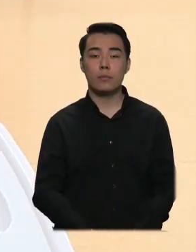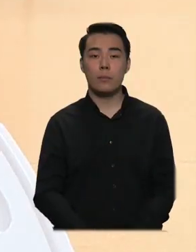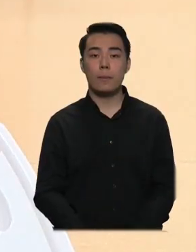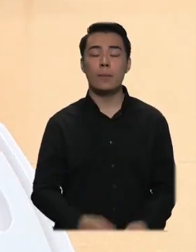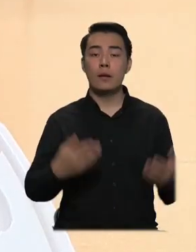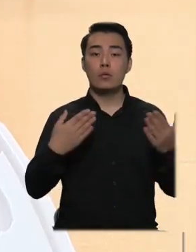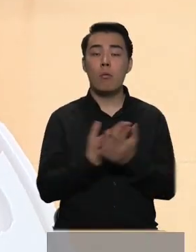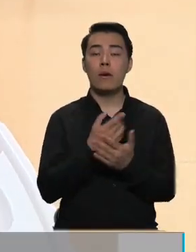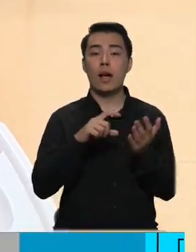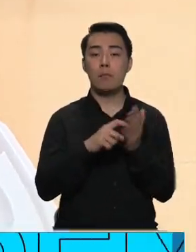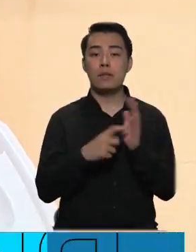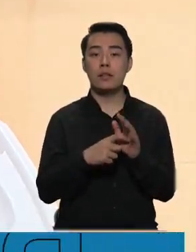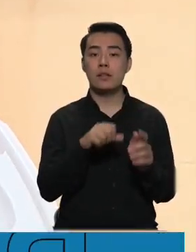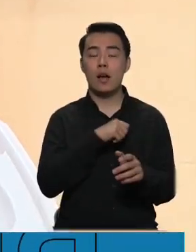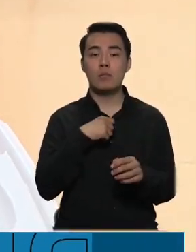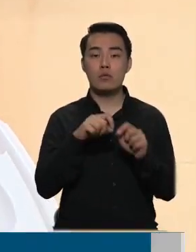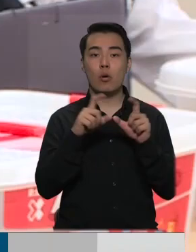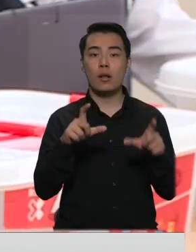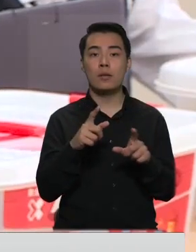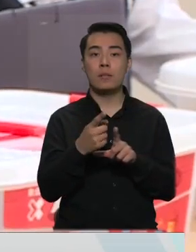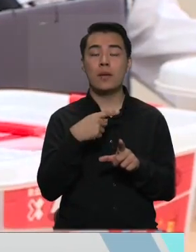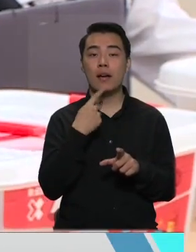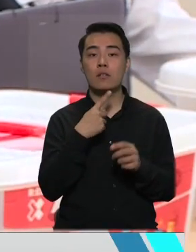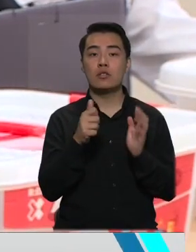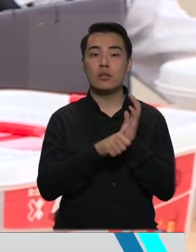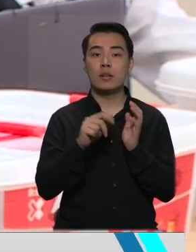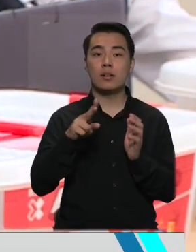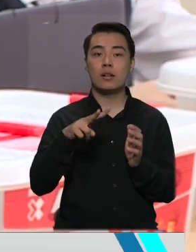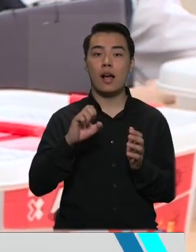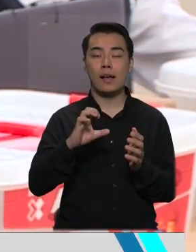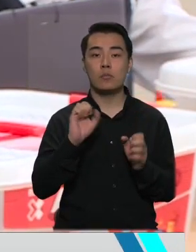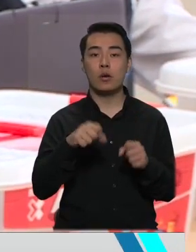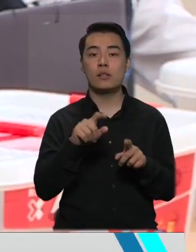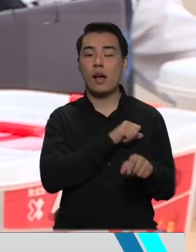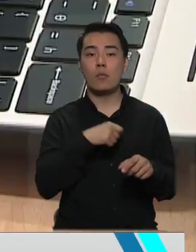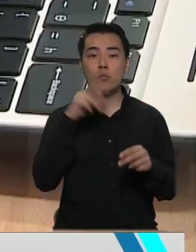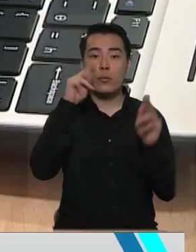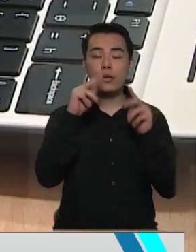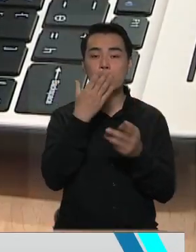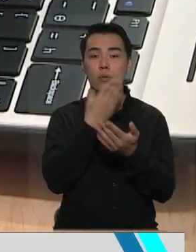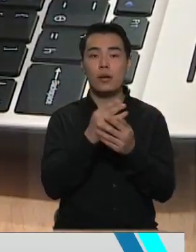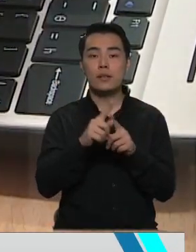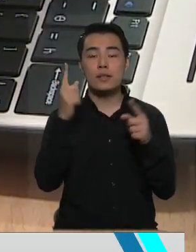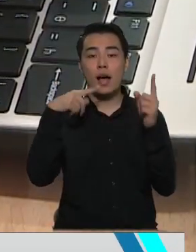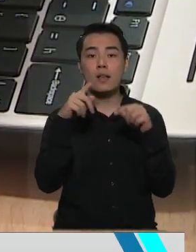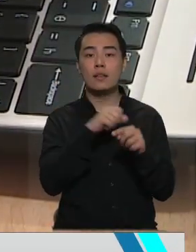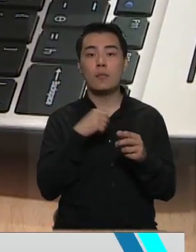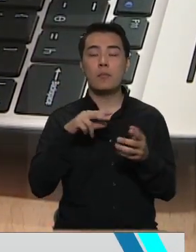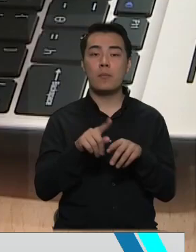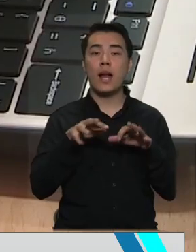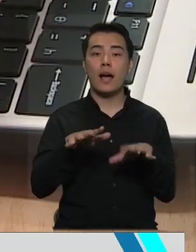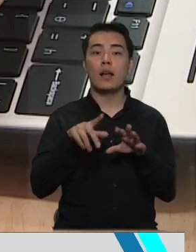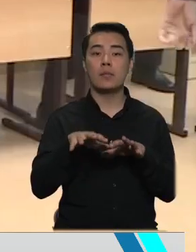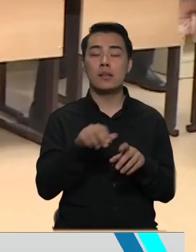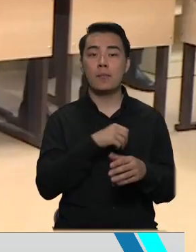новый кабинет рассчитан для школьников первых шестых классов здесь ученики будут расширять свои знания по программированию